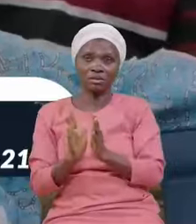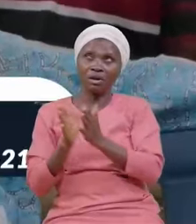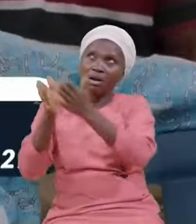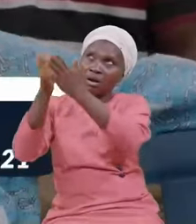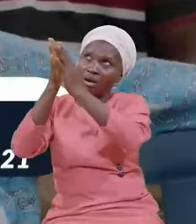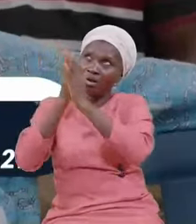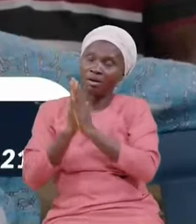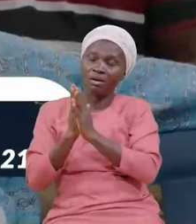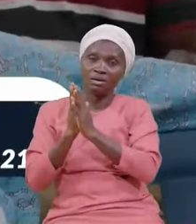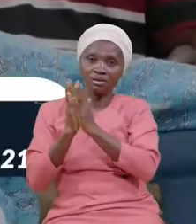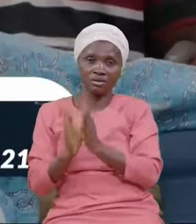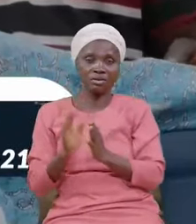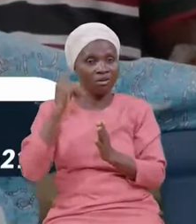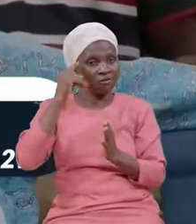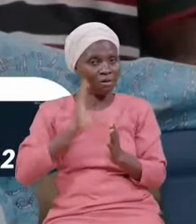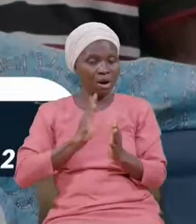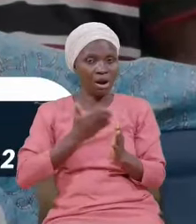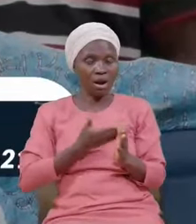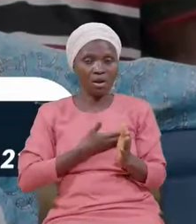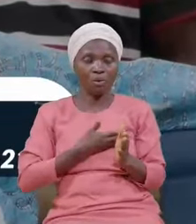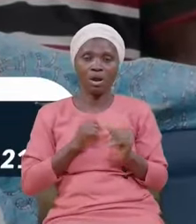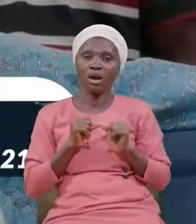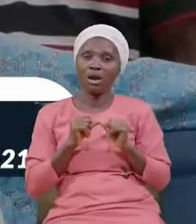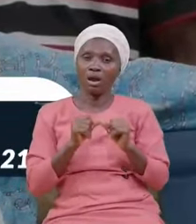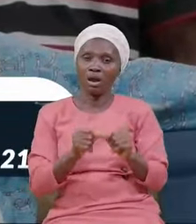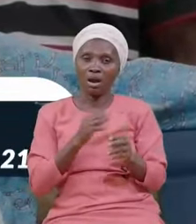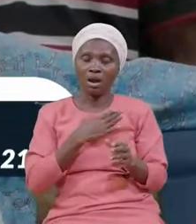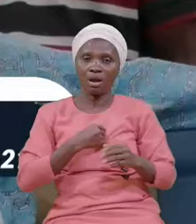fermeté et notre sécurité.